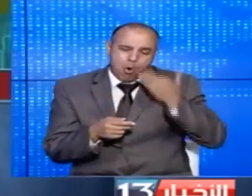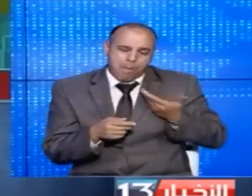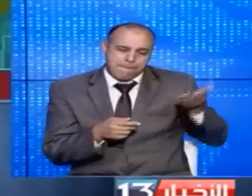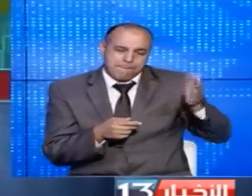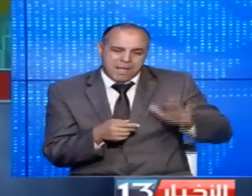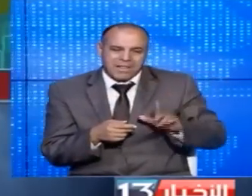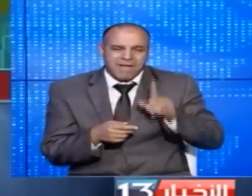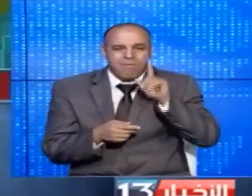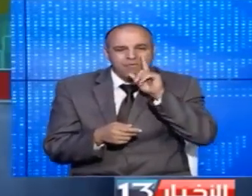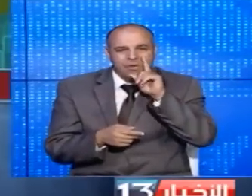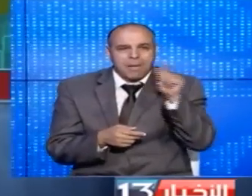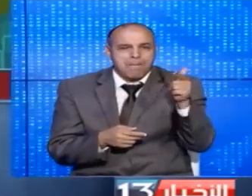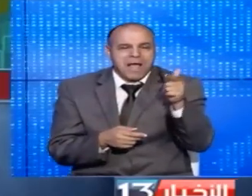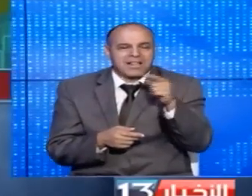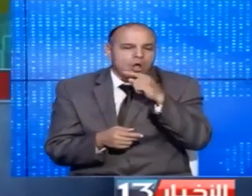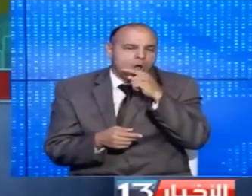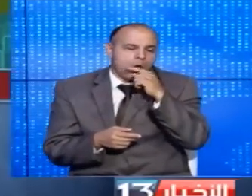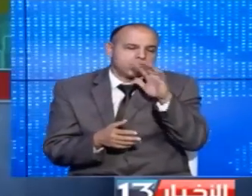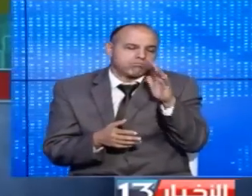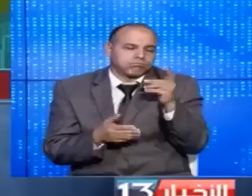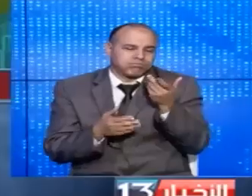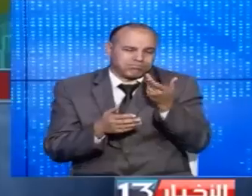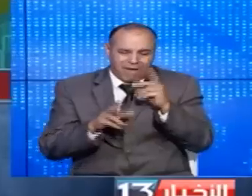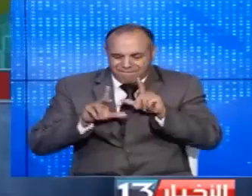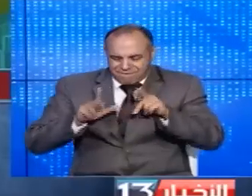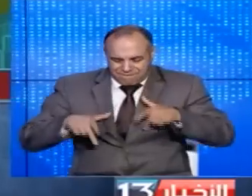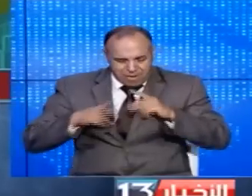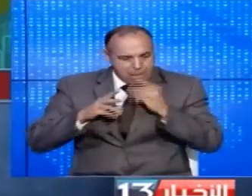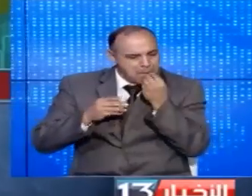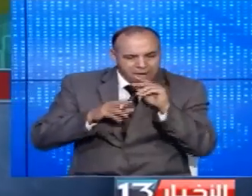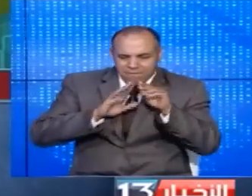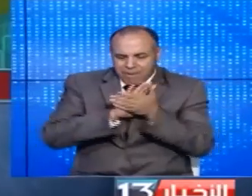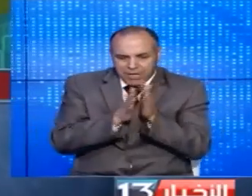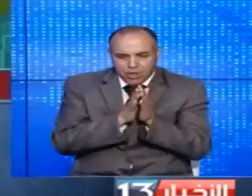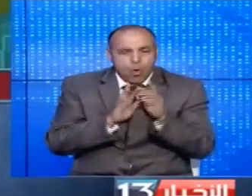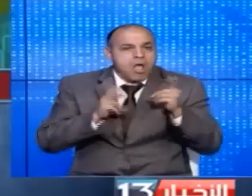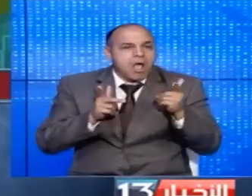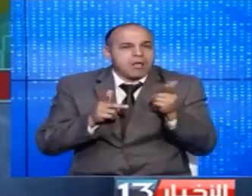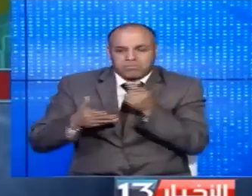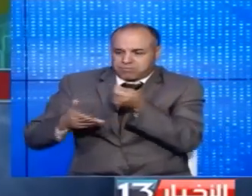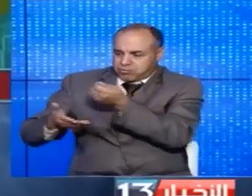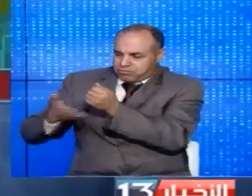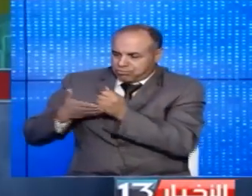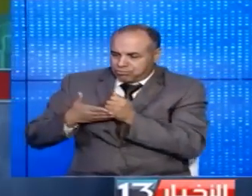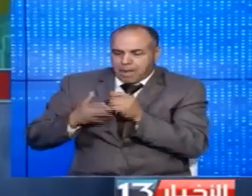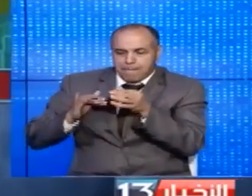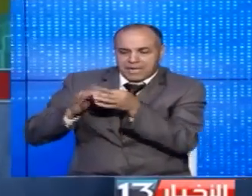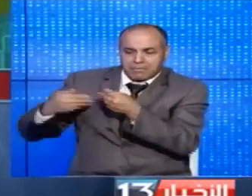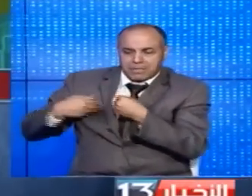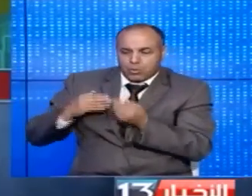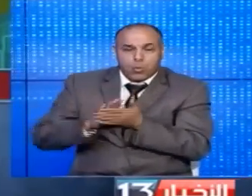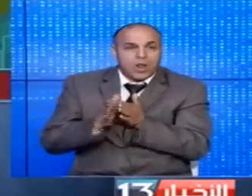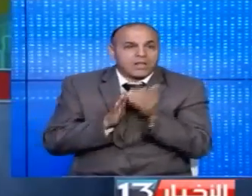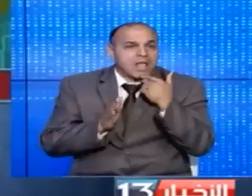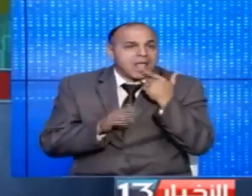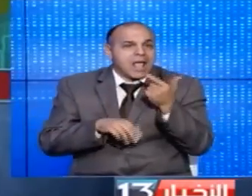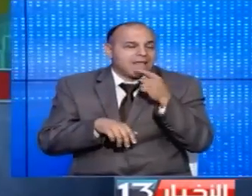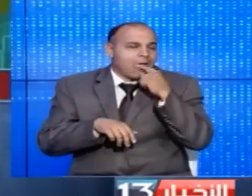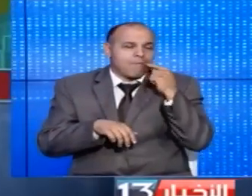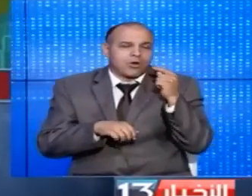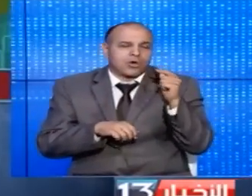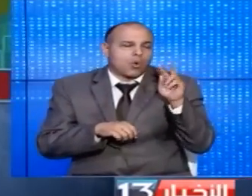لفائدة البنت التي لم يتوفر لها مورد رزق أو لم تجب نفقتها على زوجها والتي تجاوزن